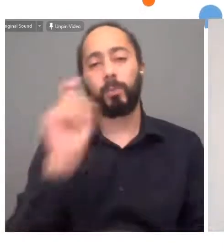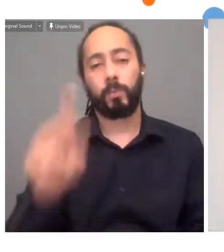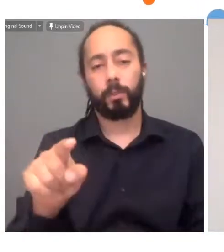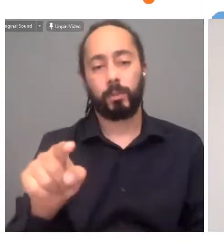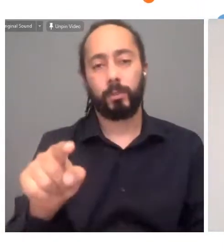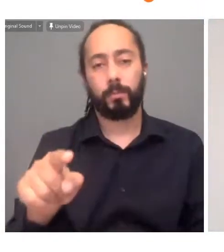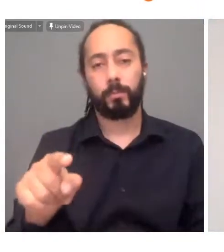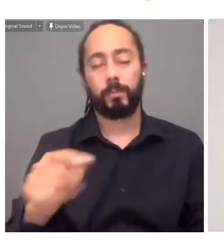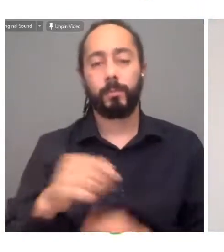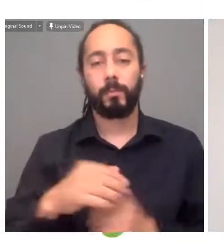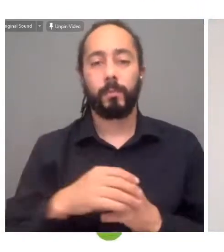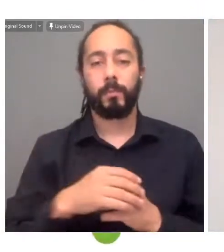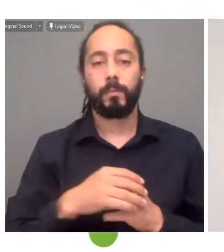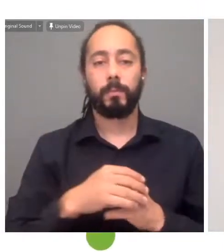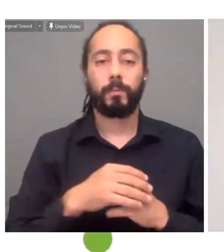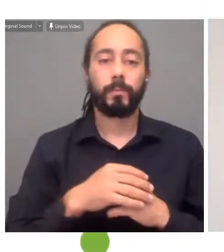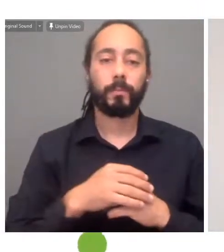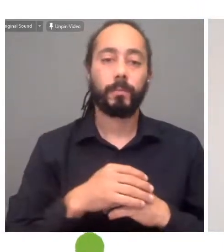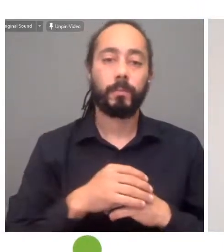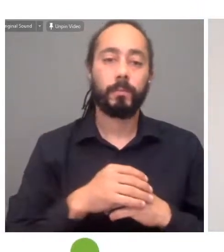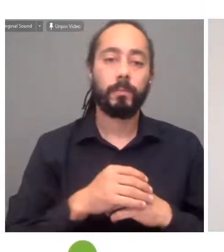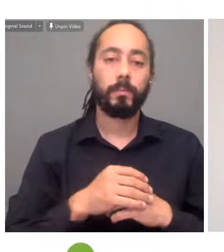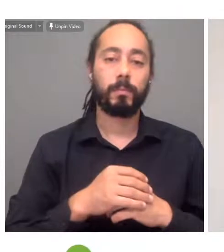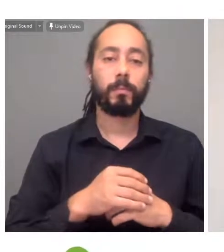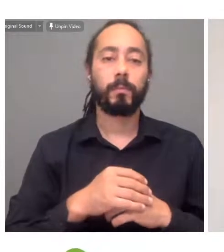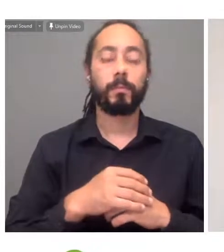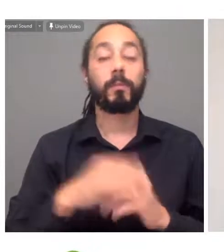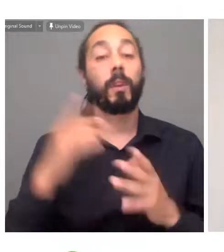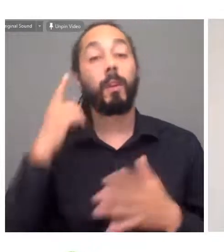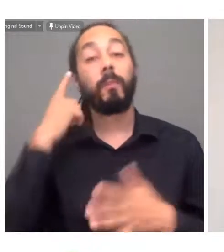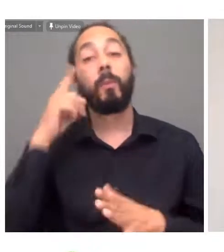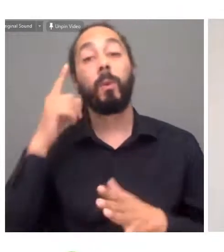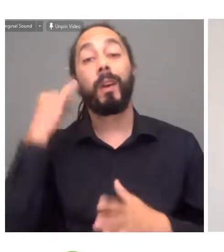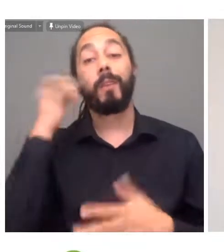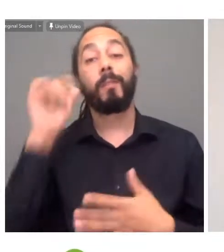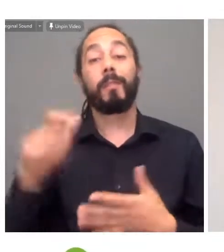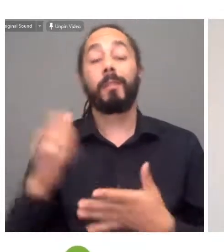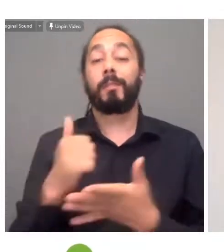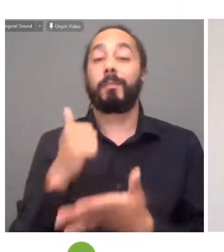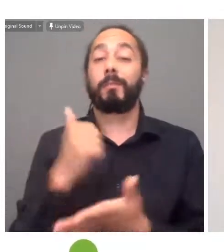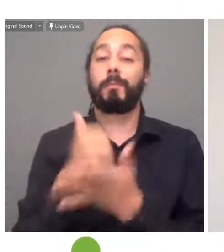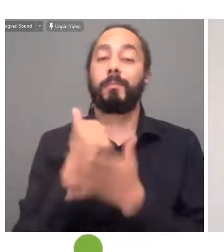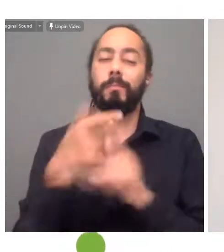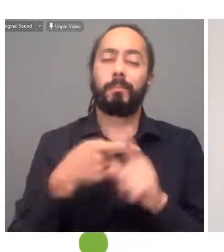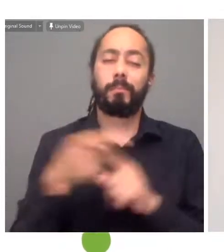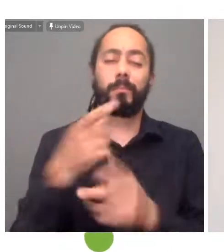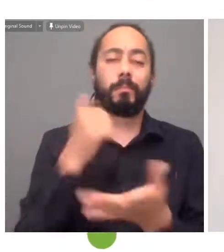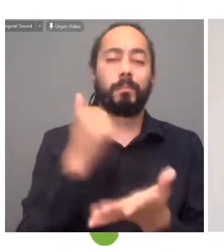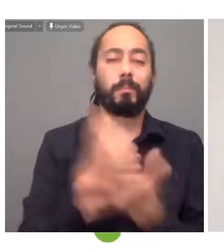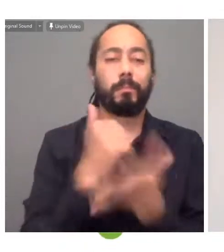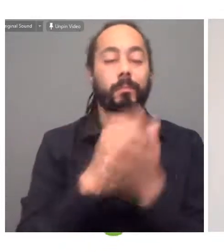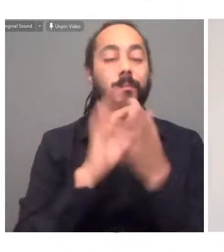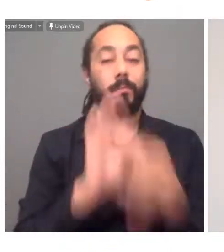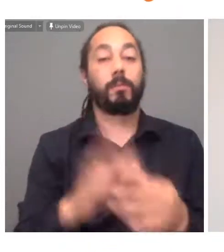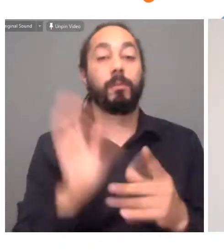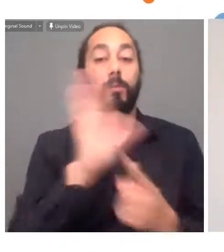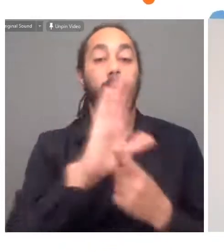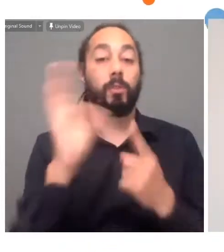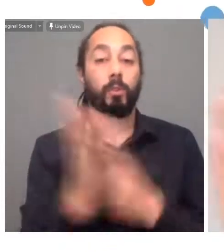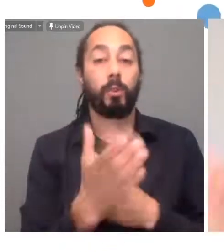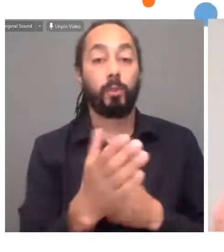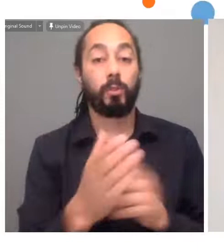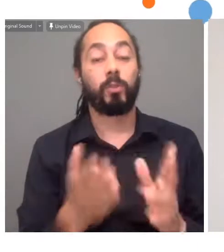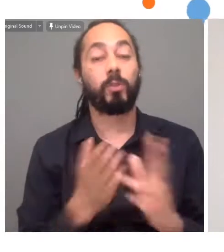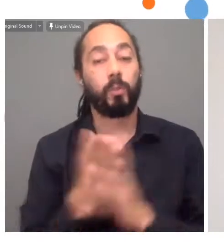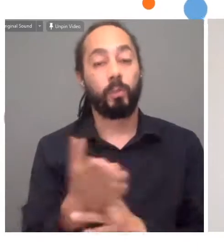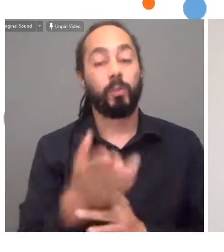Canadiens. Et donc, on parle de fonds d'urgence relatifs à la COVID. Et une question qui est revenue souvent, est-ce qu'il y a moyen